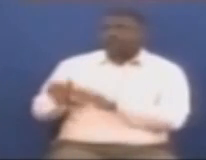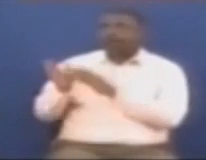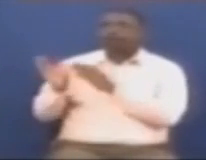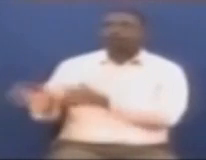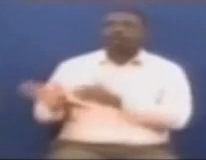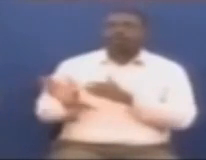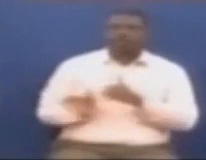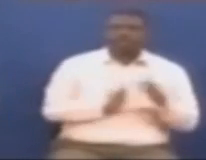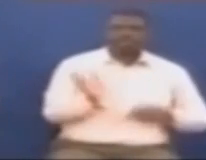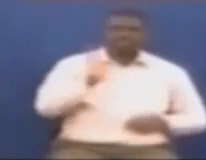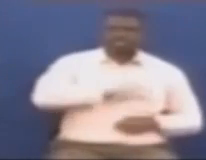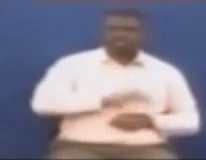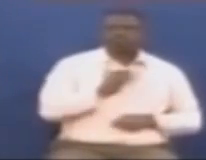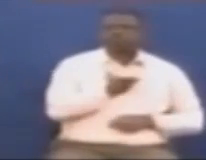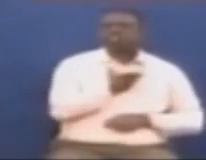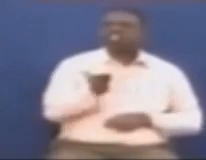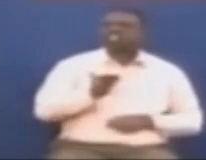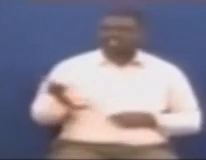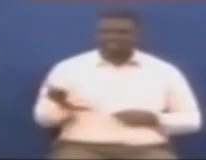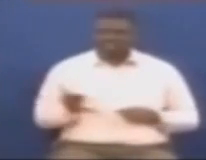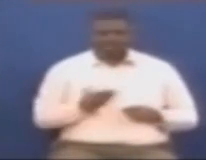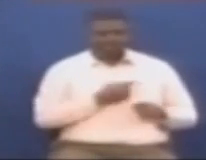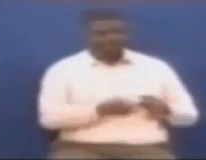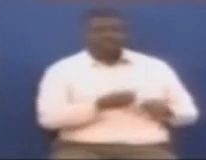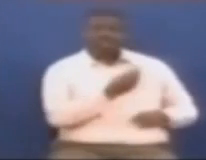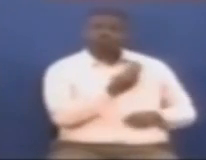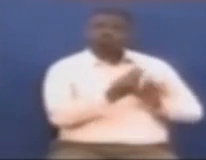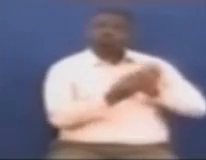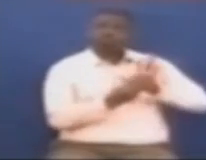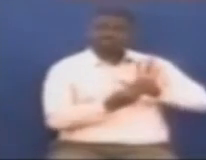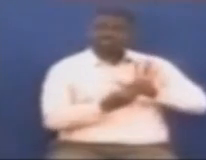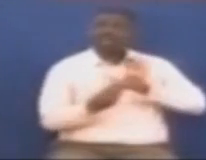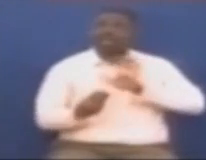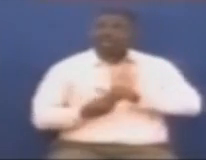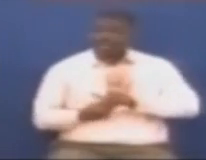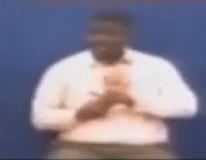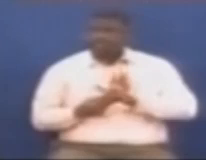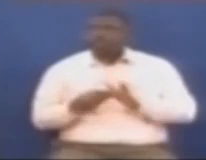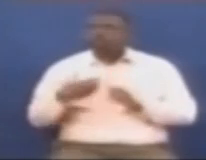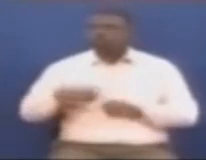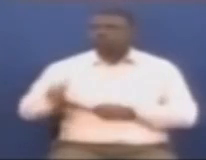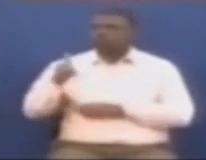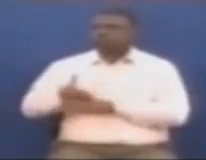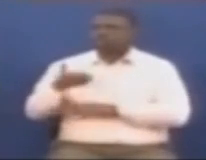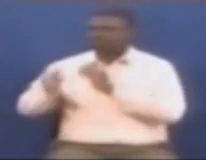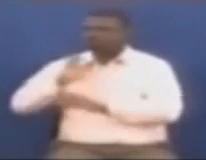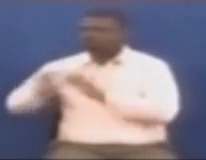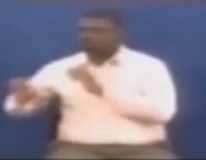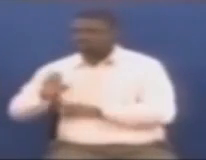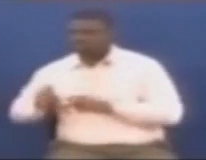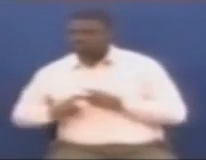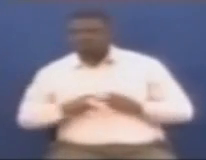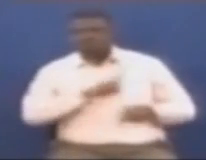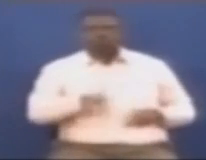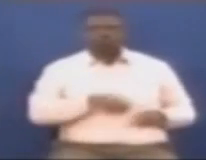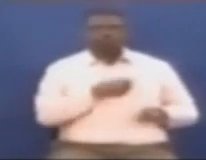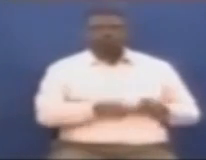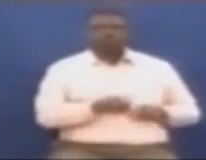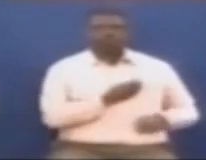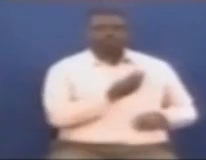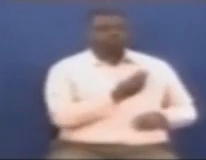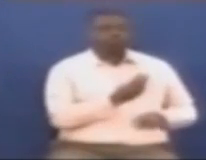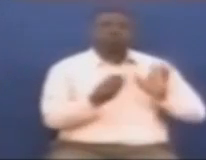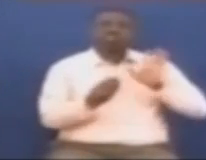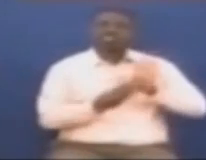makini mkubwa sana tunapoingia hii mikataba, kiasi kwamba hatutaingia katika mazingira ya